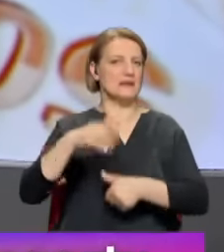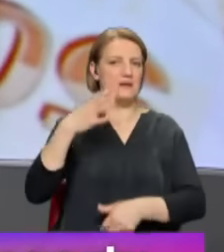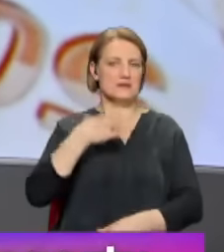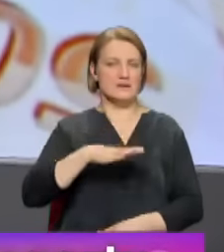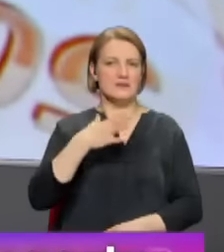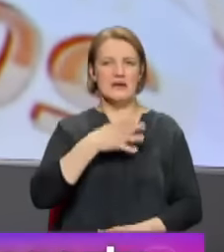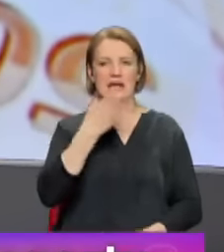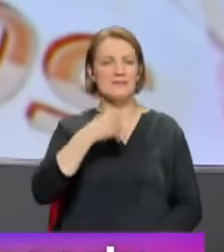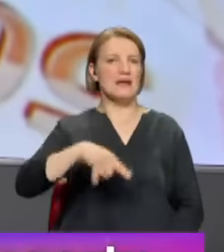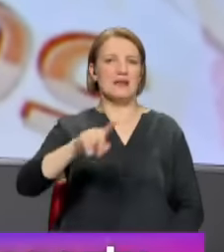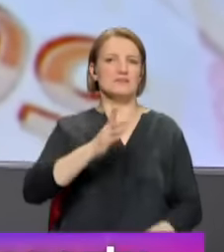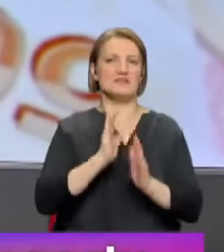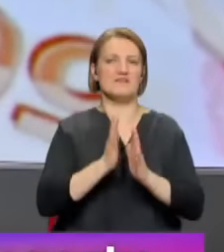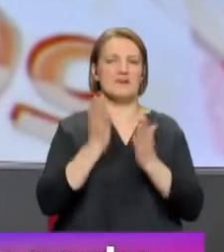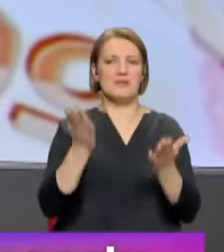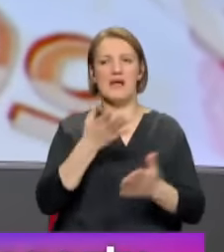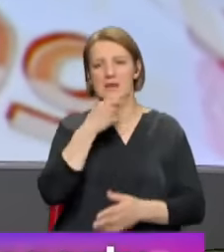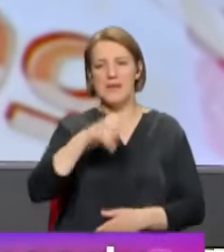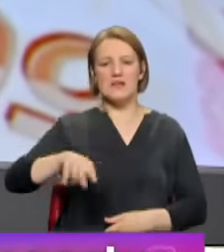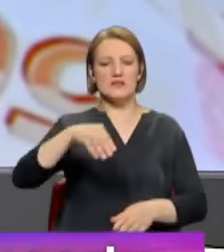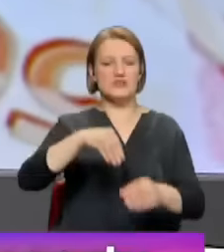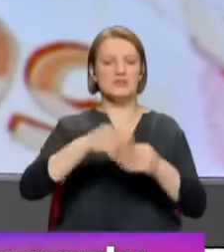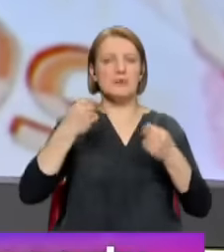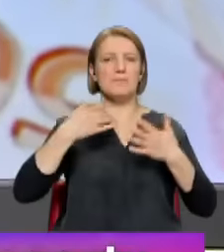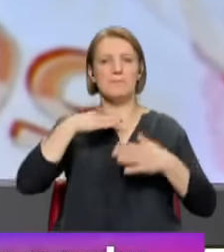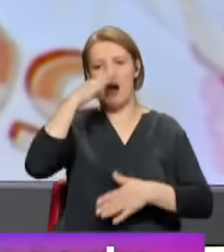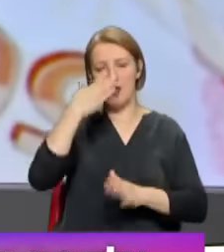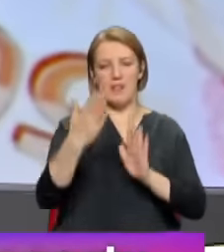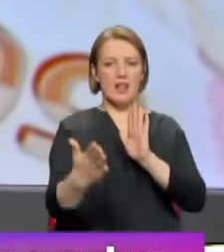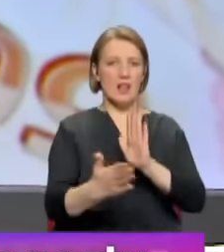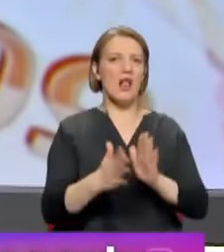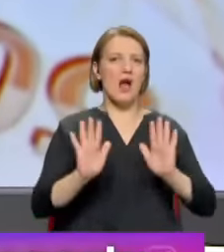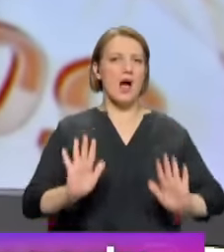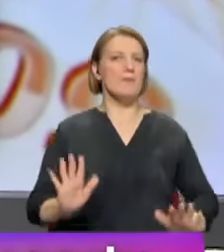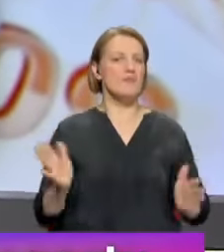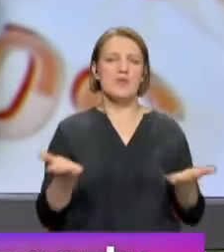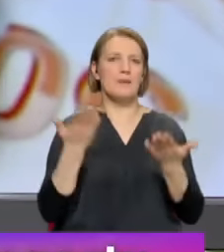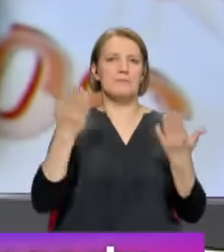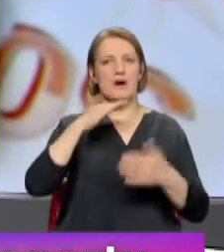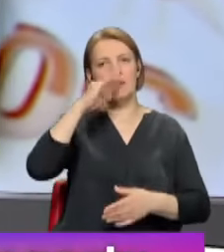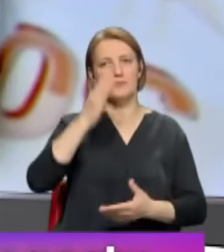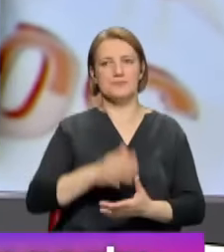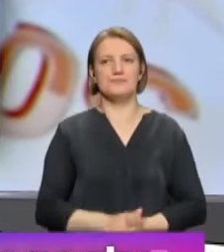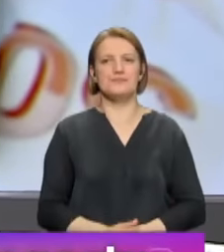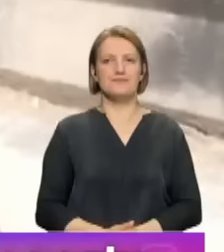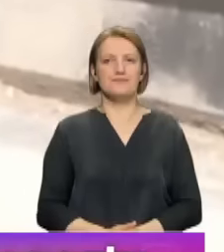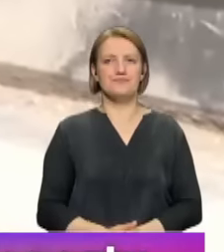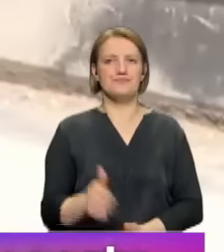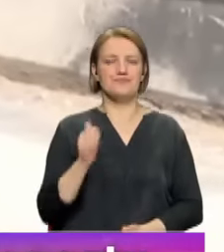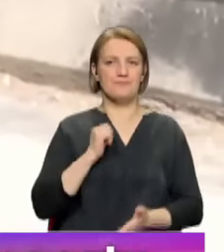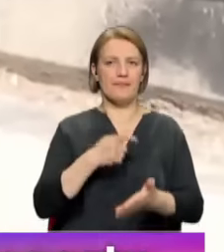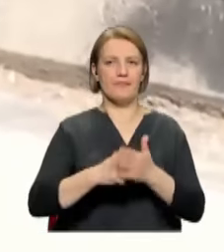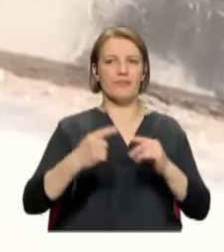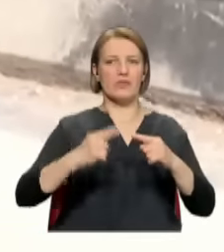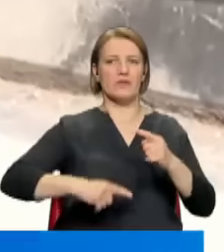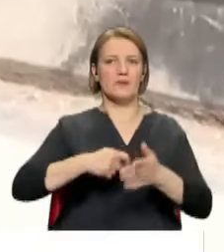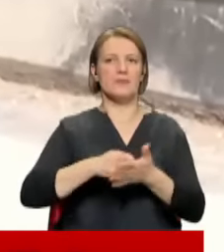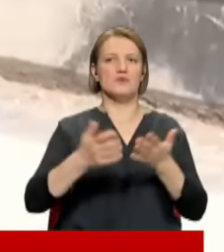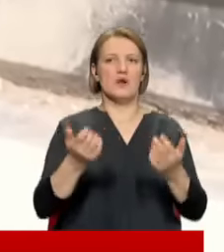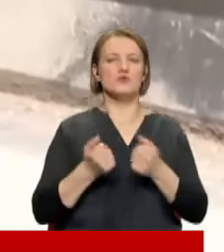isterseniz emeklilerimize devam edelim. Emekli için bir bayram yaklaşıyor ama ne bayram? Asgari ücretin altında